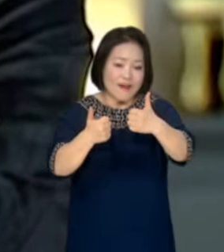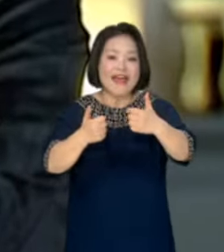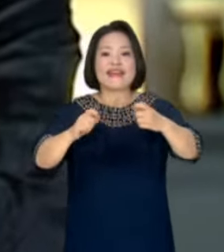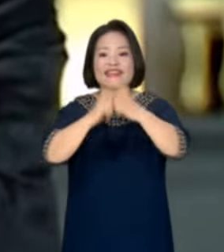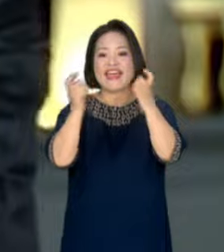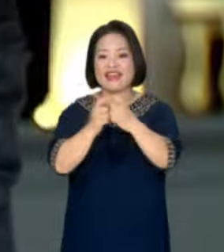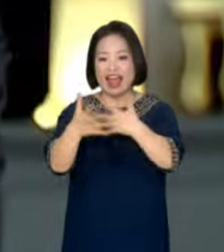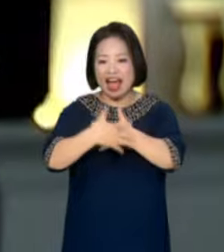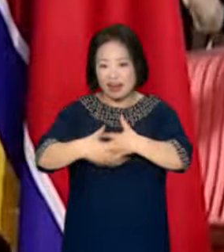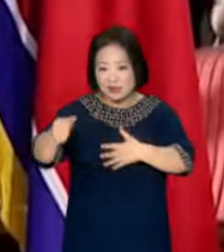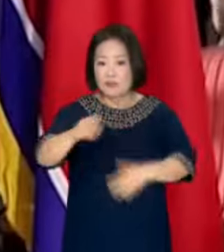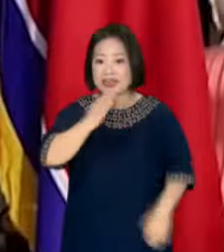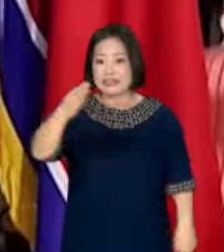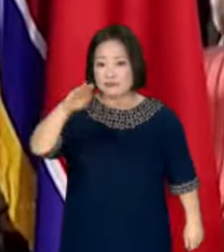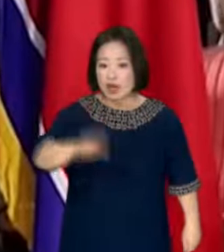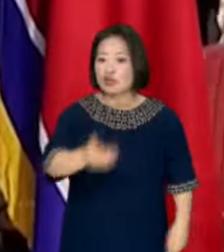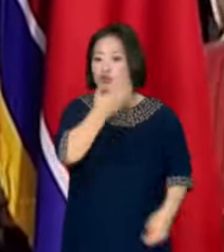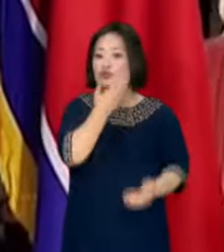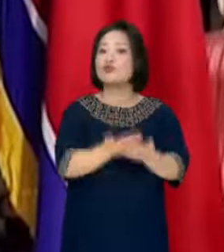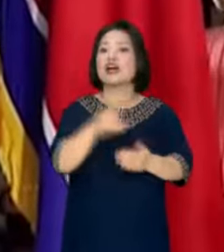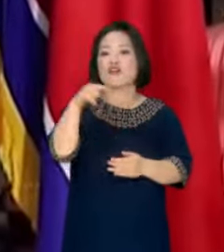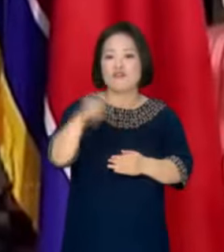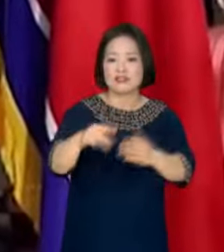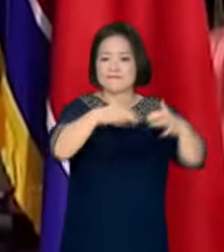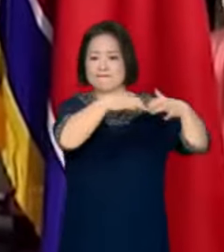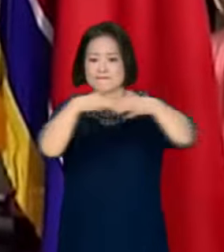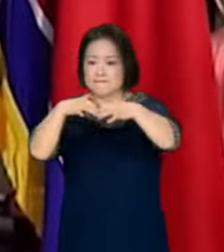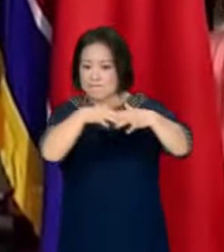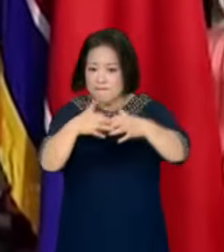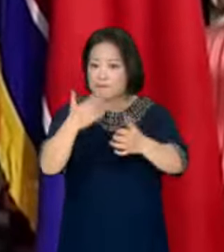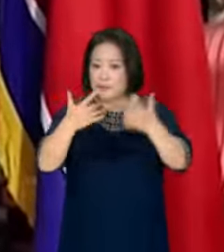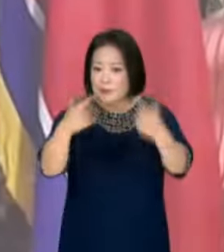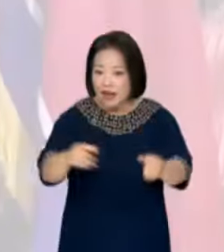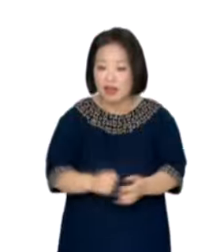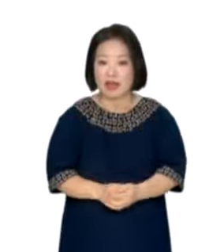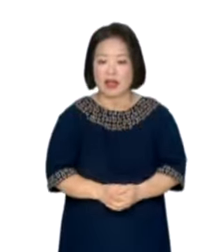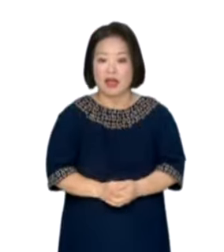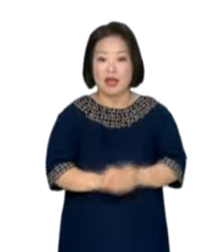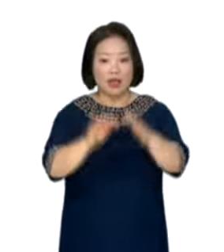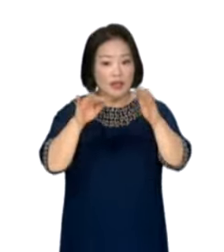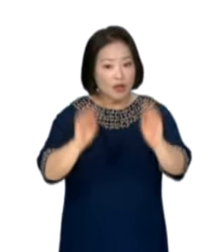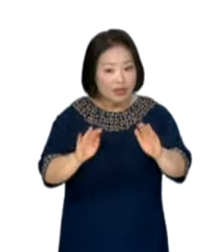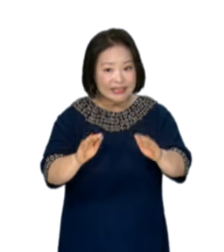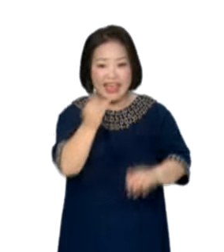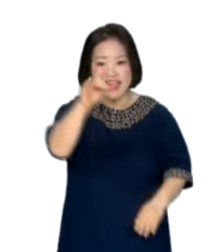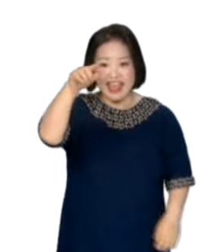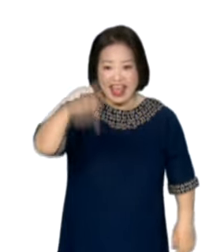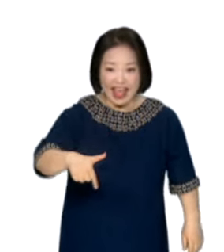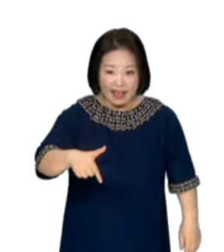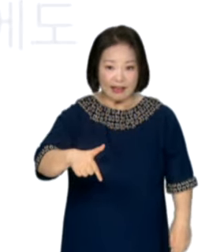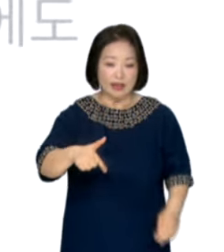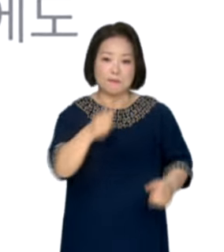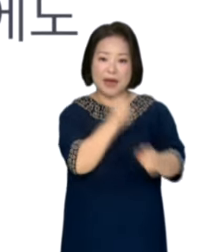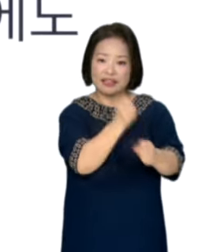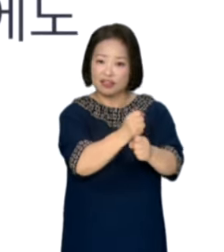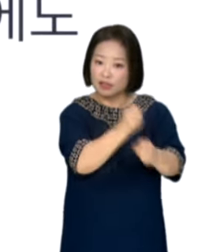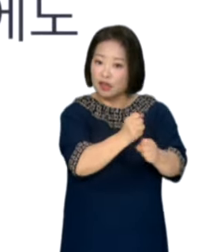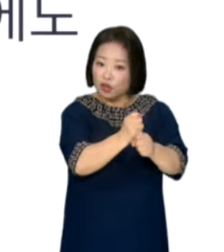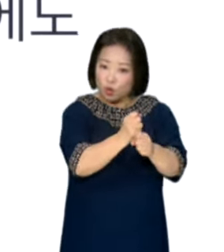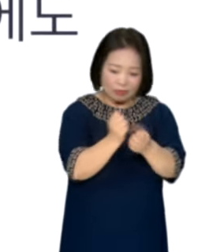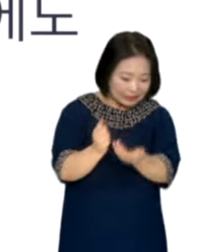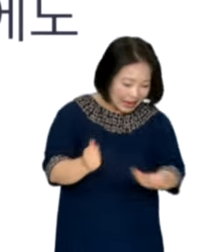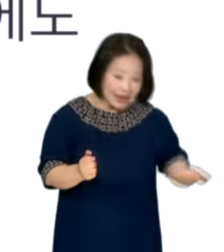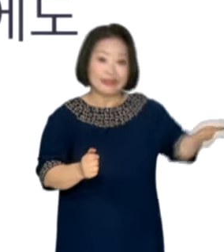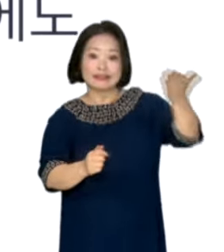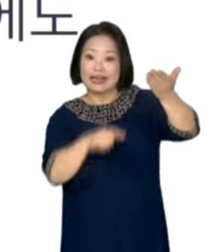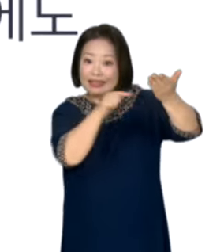준비되어 있어야 할 건 대결이라며 긴장 수위를 높였는데 가급적 빠른 시일 내에 핵 위협을 억제하고 보다 향상된